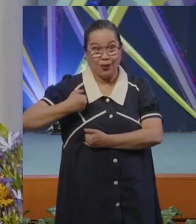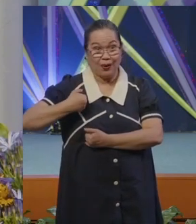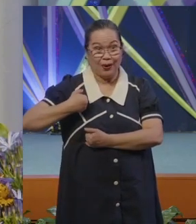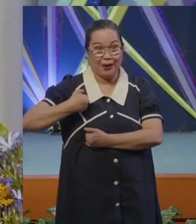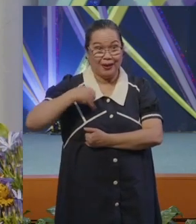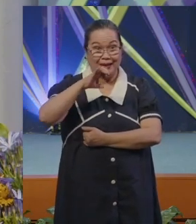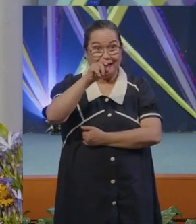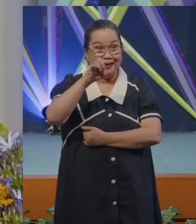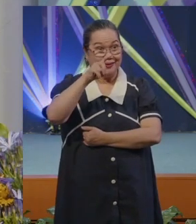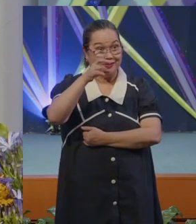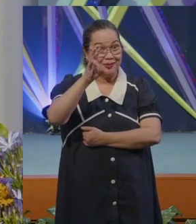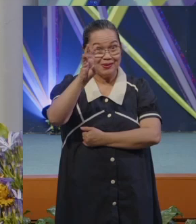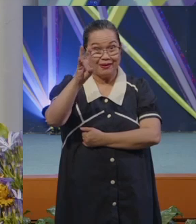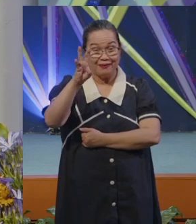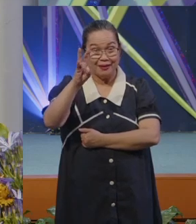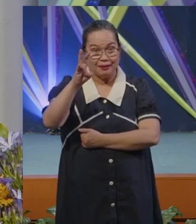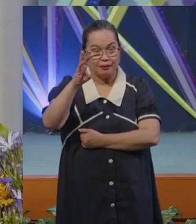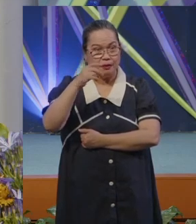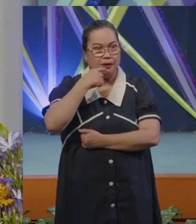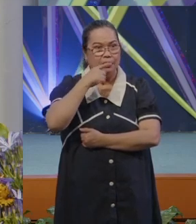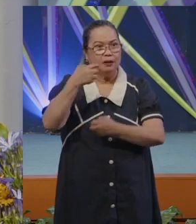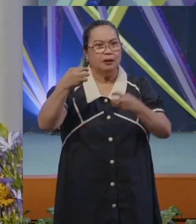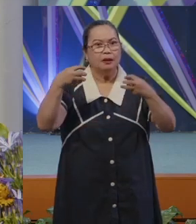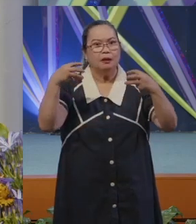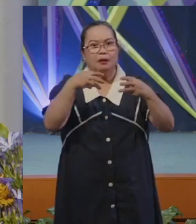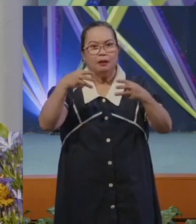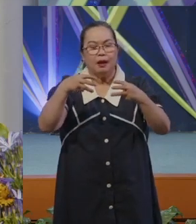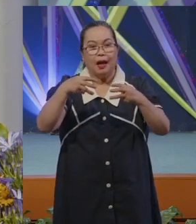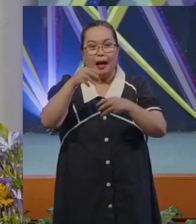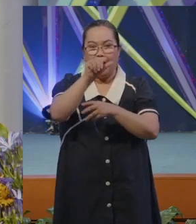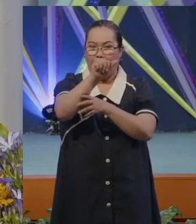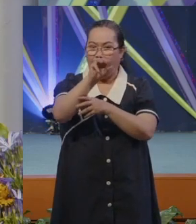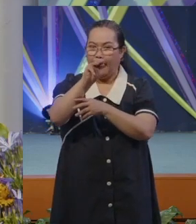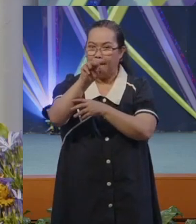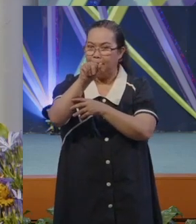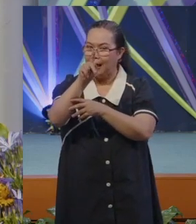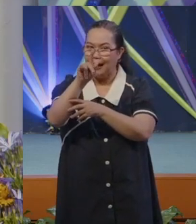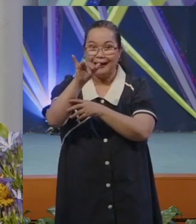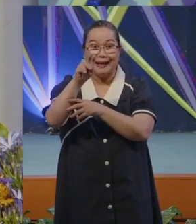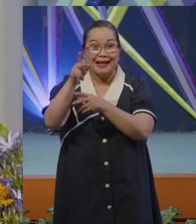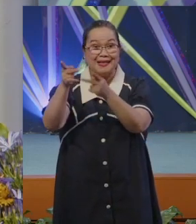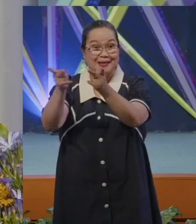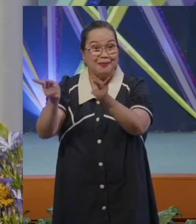Exodus 17, kinalaban nila yung mga Amalekites, no?